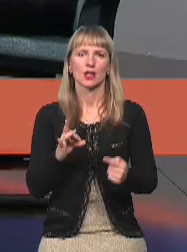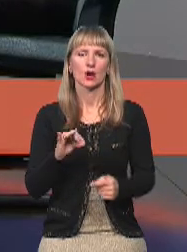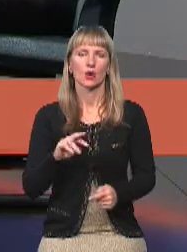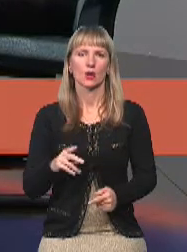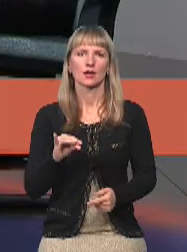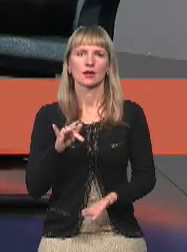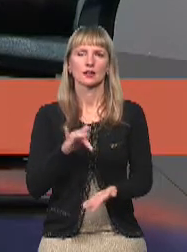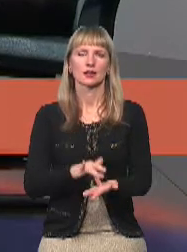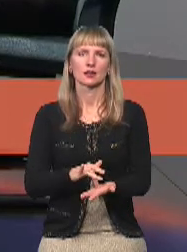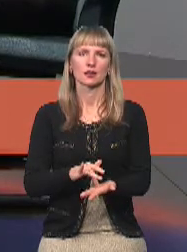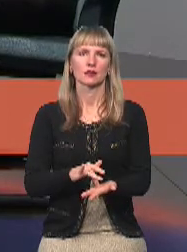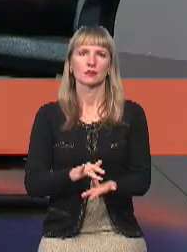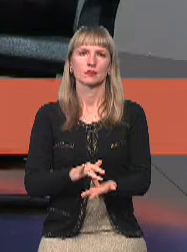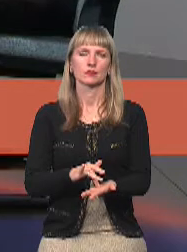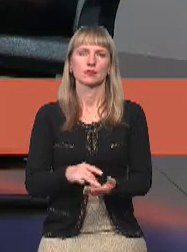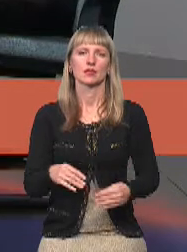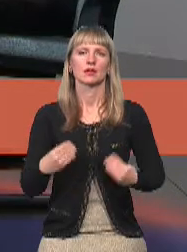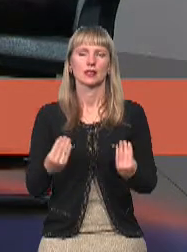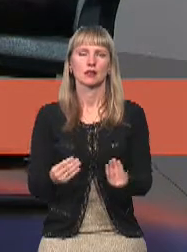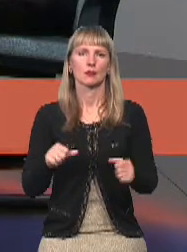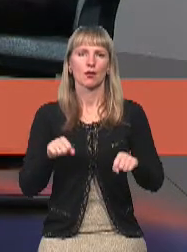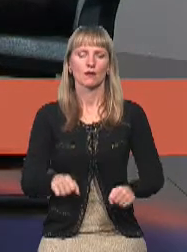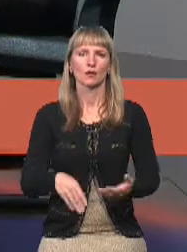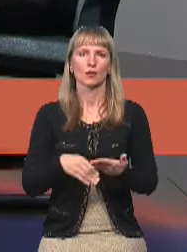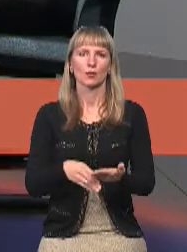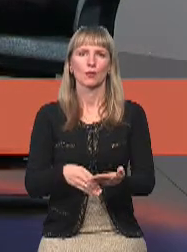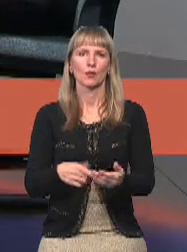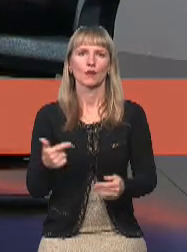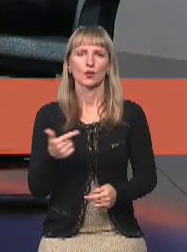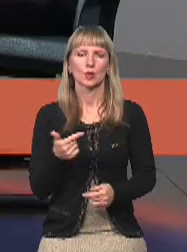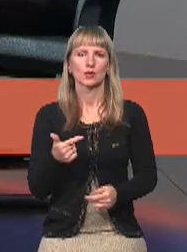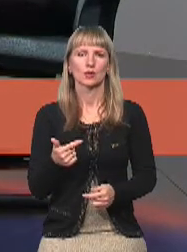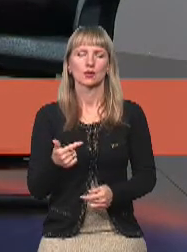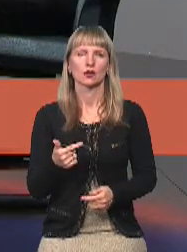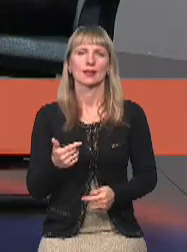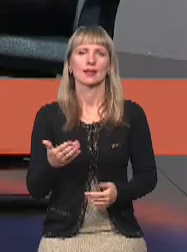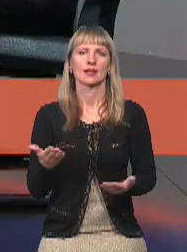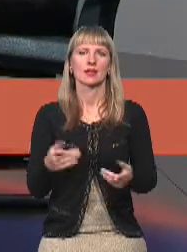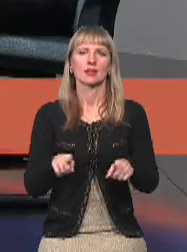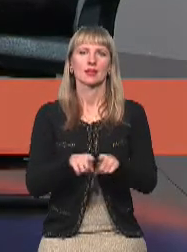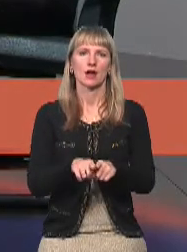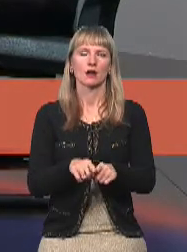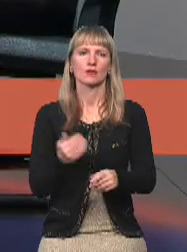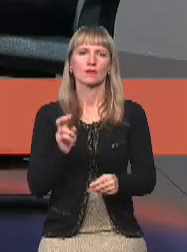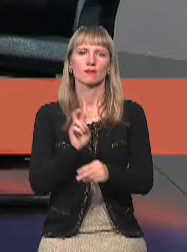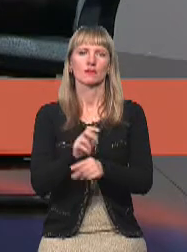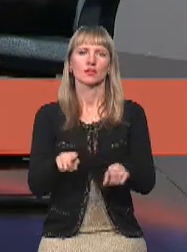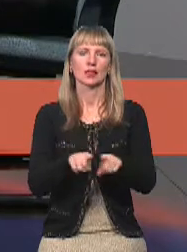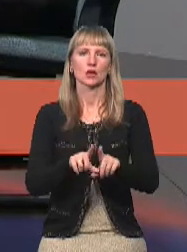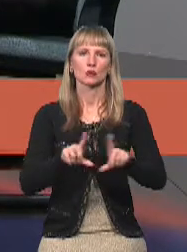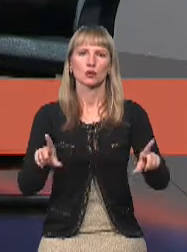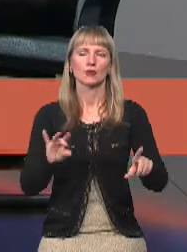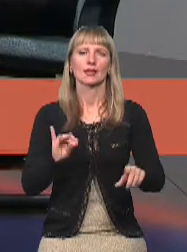центру з надання правової допомоги, вторинної правової допомоги, які також відвідують такі установи і